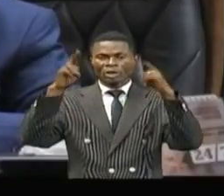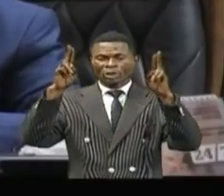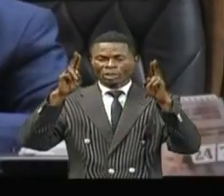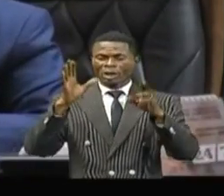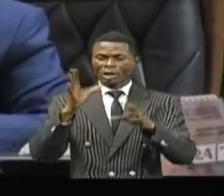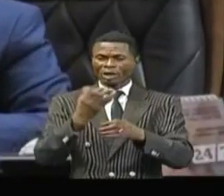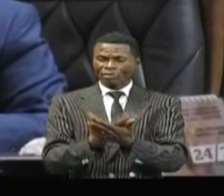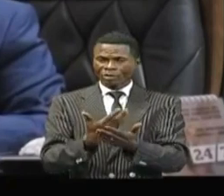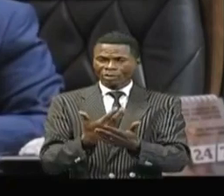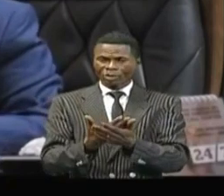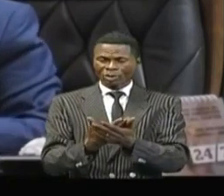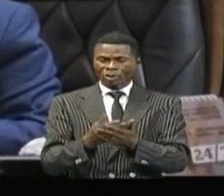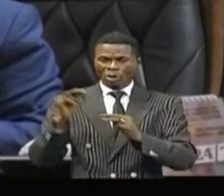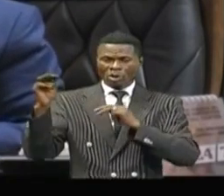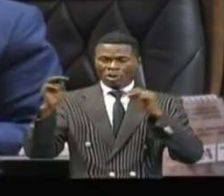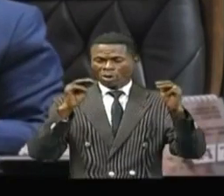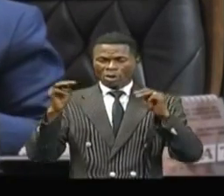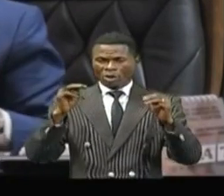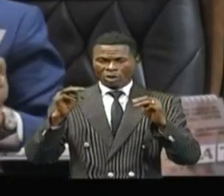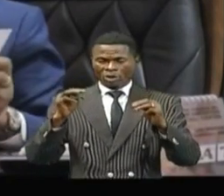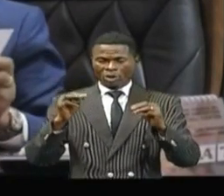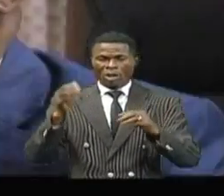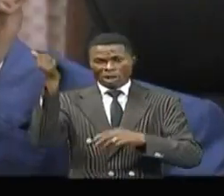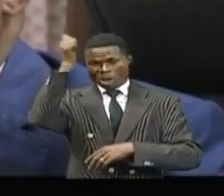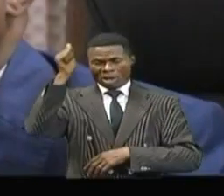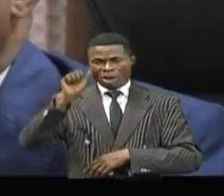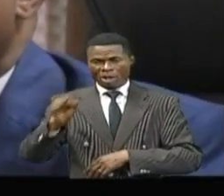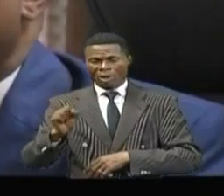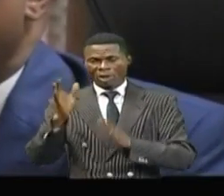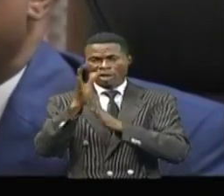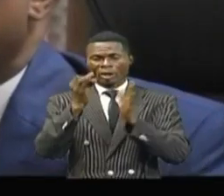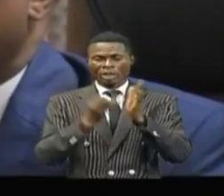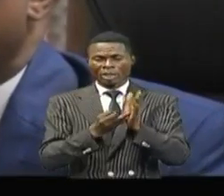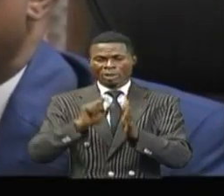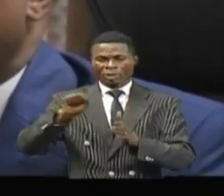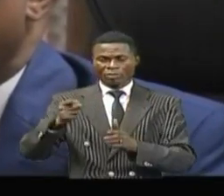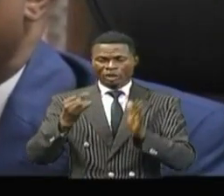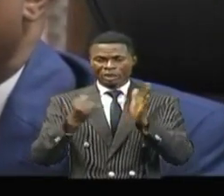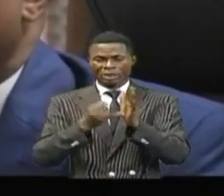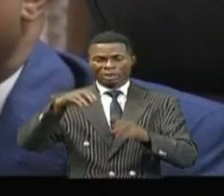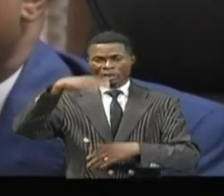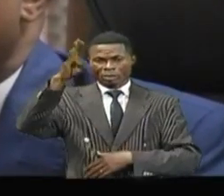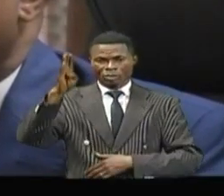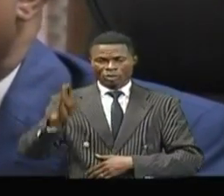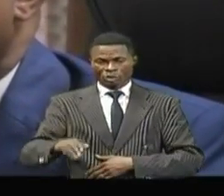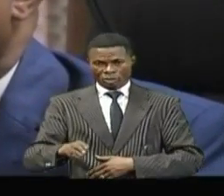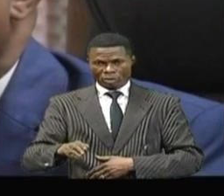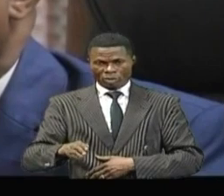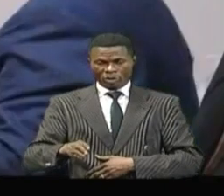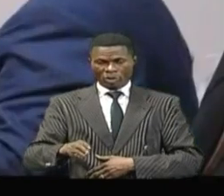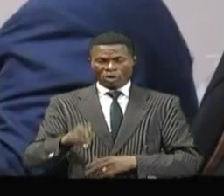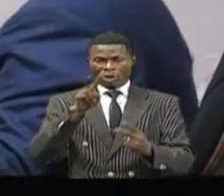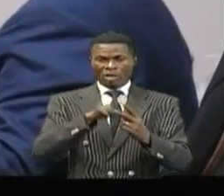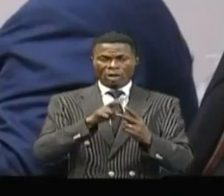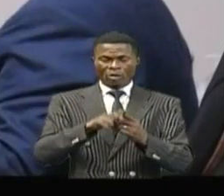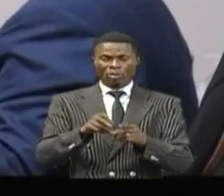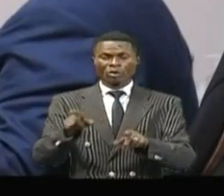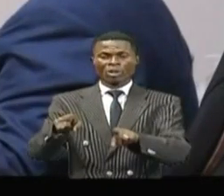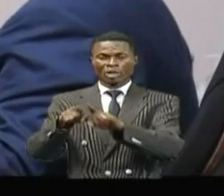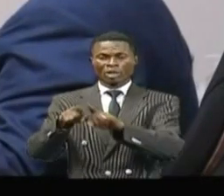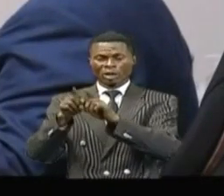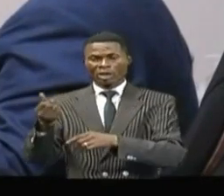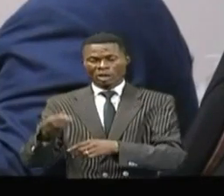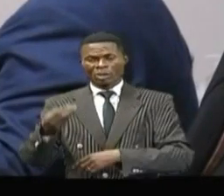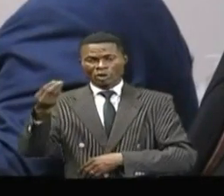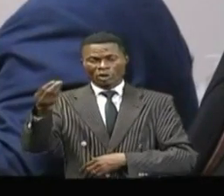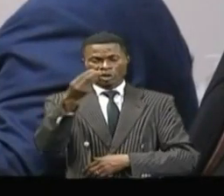bref délai la moyenne de l'Afrique subsaharienne qui est de 17,6%. Les prévisions de crédit